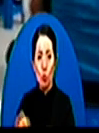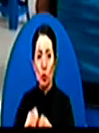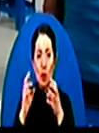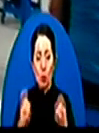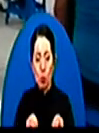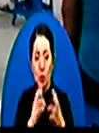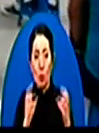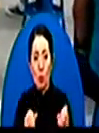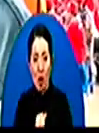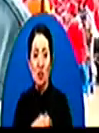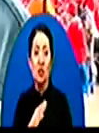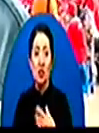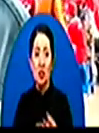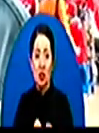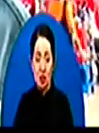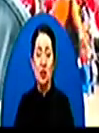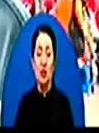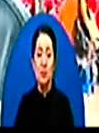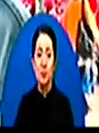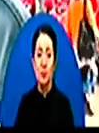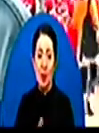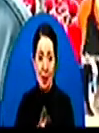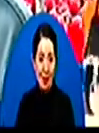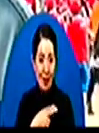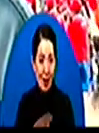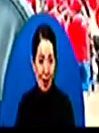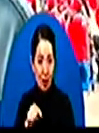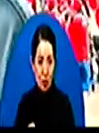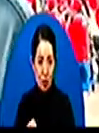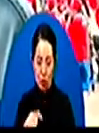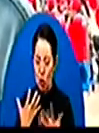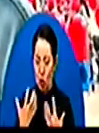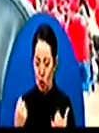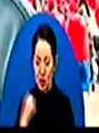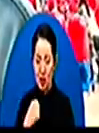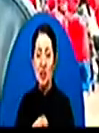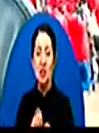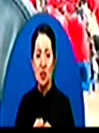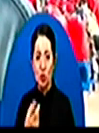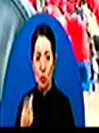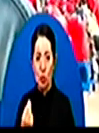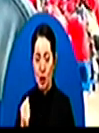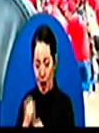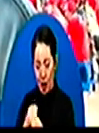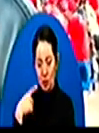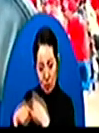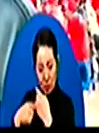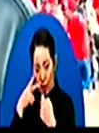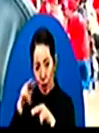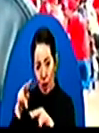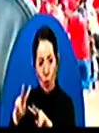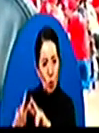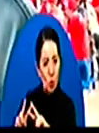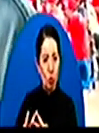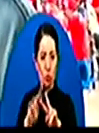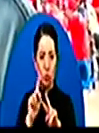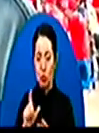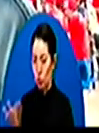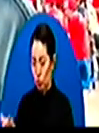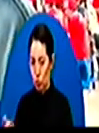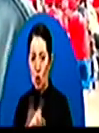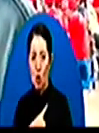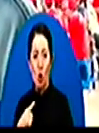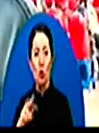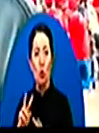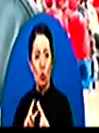байгуулалтын ажил өрнөжээ. Дарханд бас их олон ажил хийсэн. Тэгээ энэ ажлыг үргэлжлүүлэх хүмүүс нь өөртөө байх